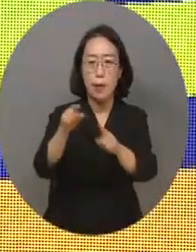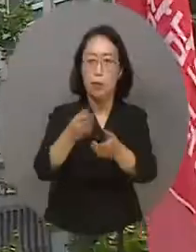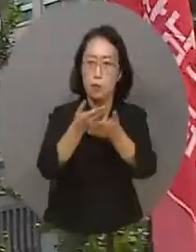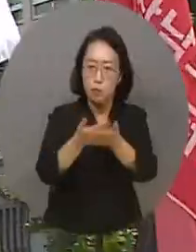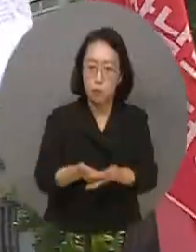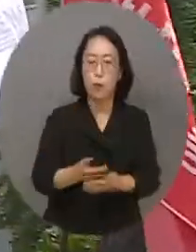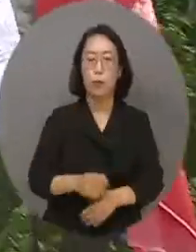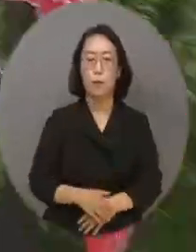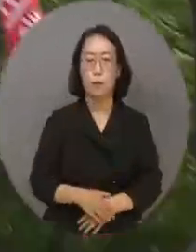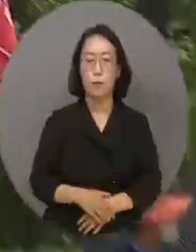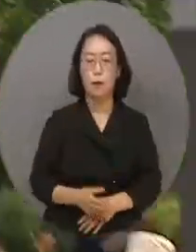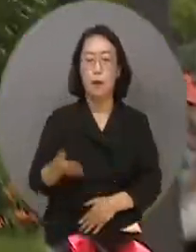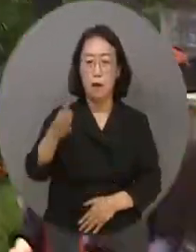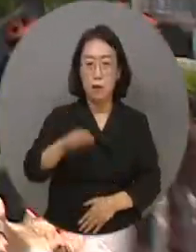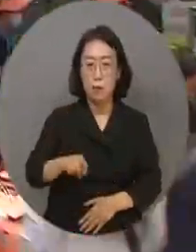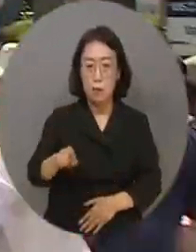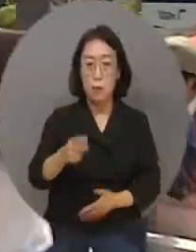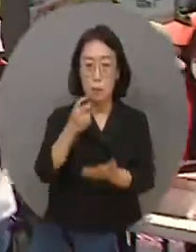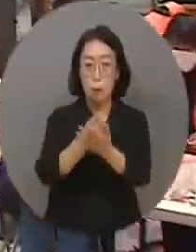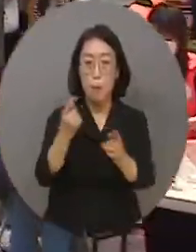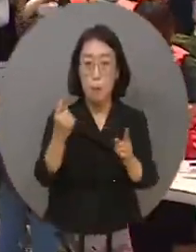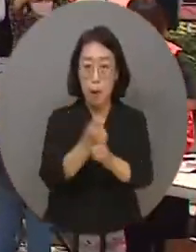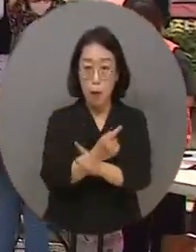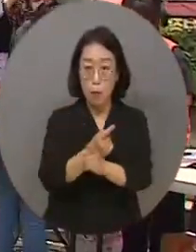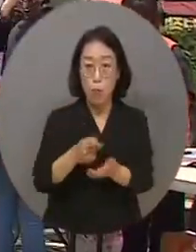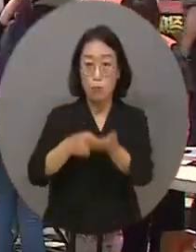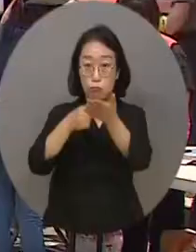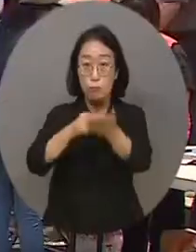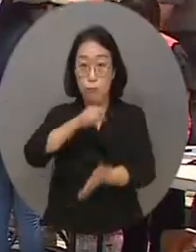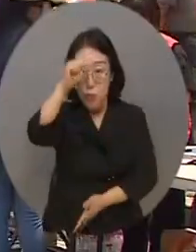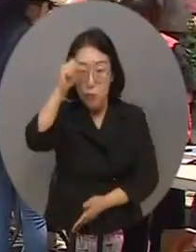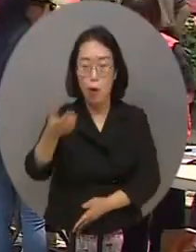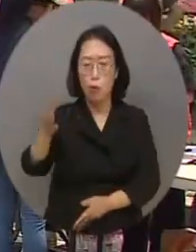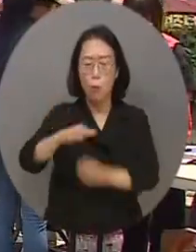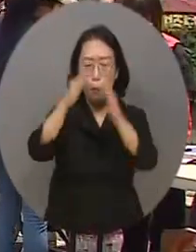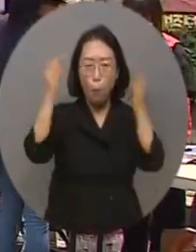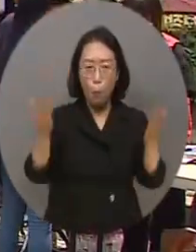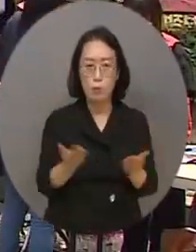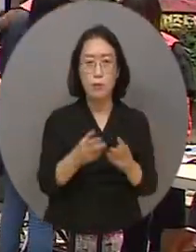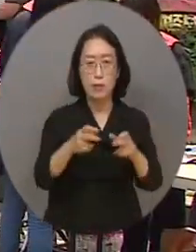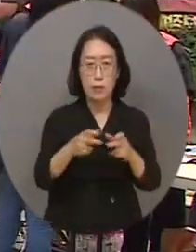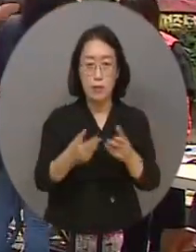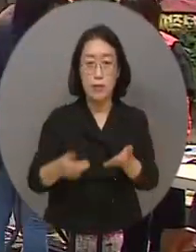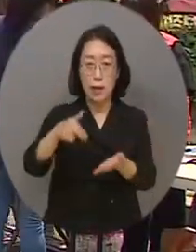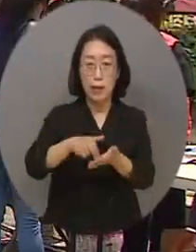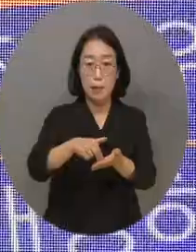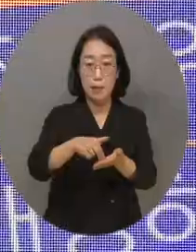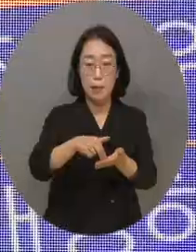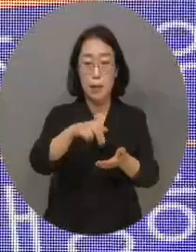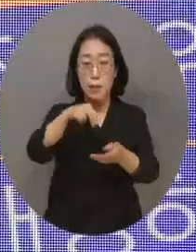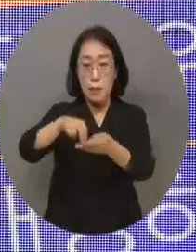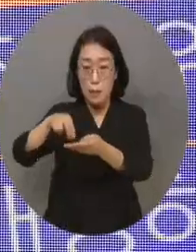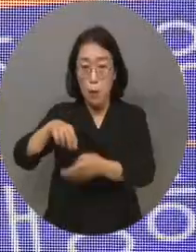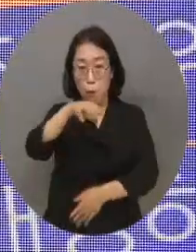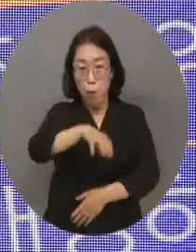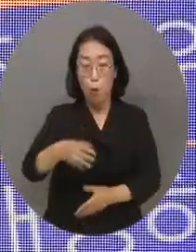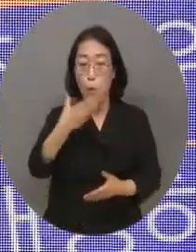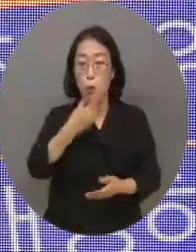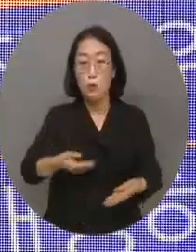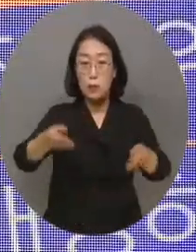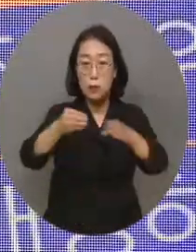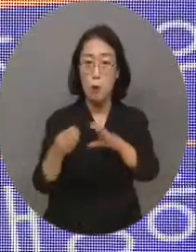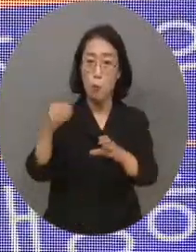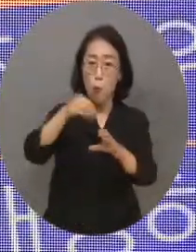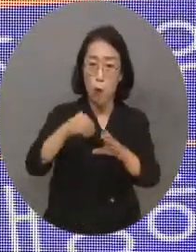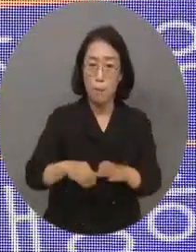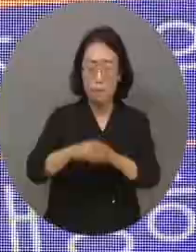생각합니다. 하지만 이번 개정안이 통과되더라도 과연 모든 장애인 자립생활지원센터가 장애인 복지시설로